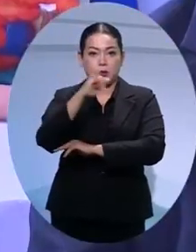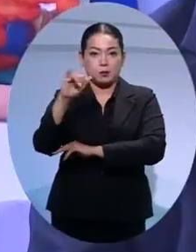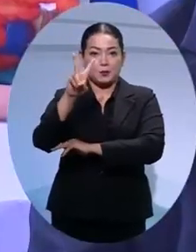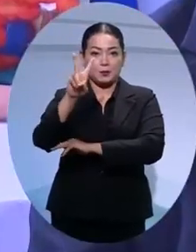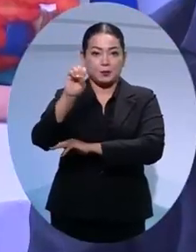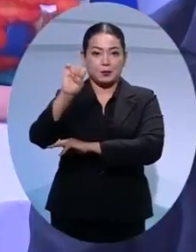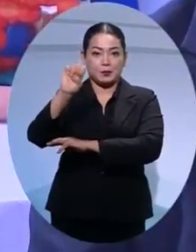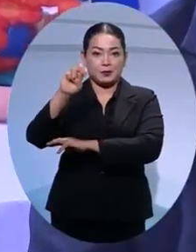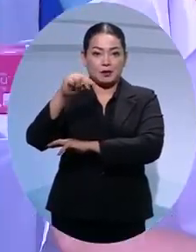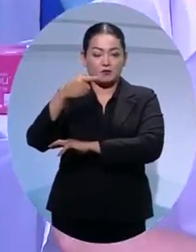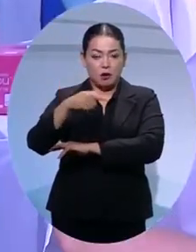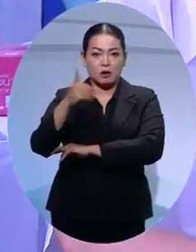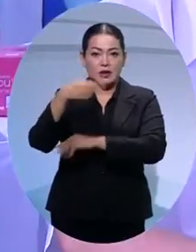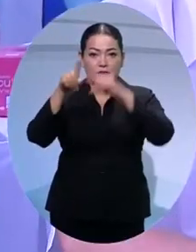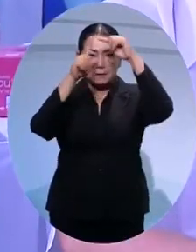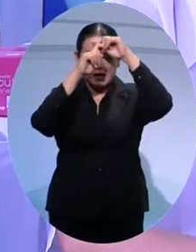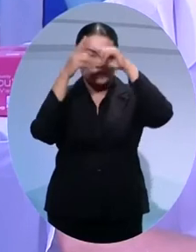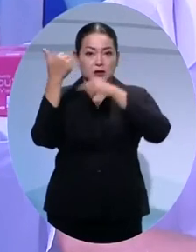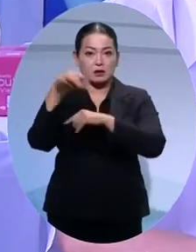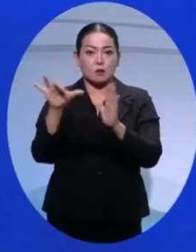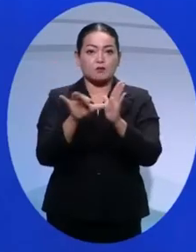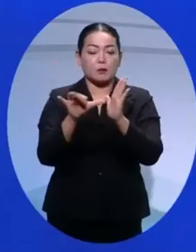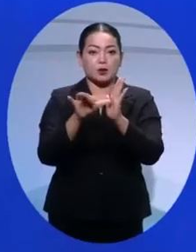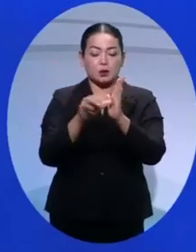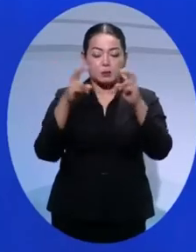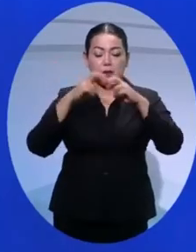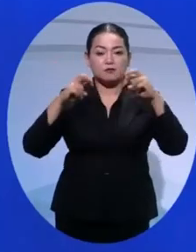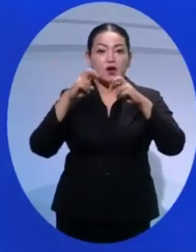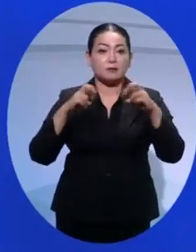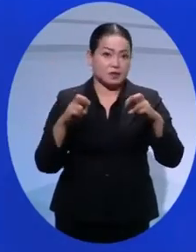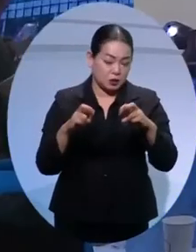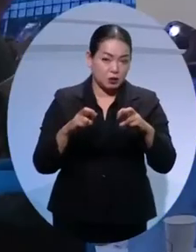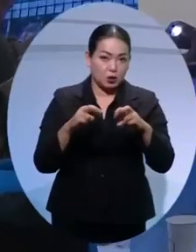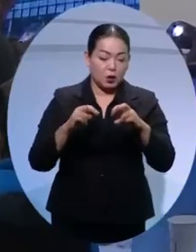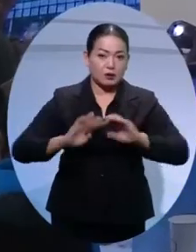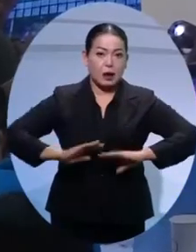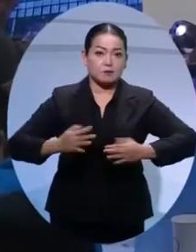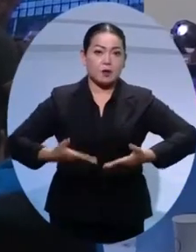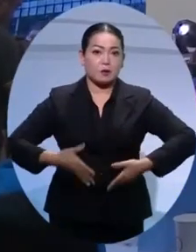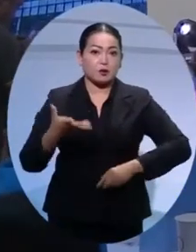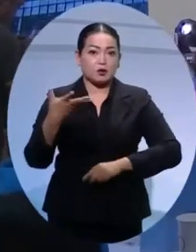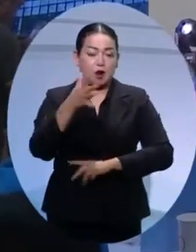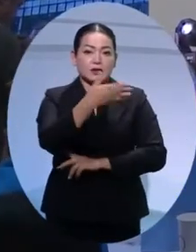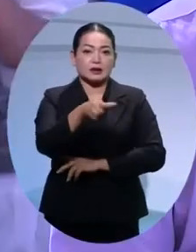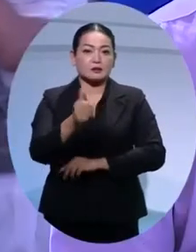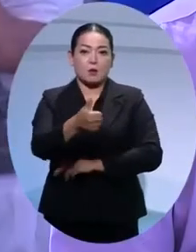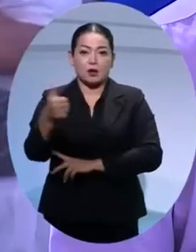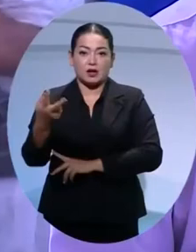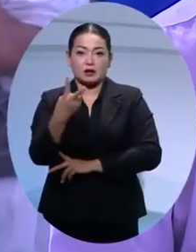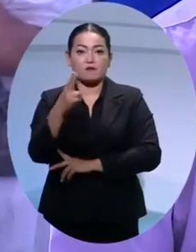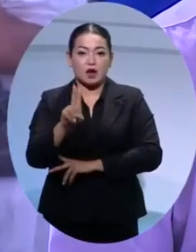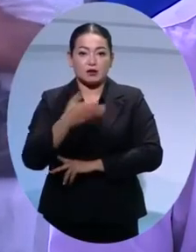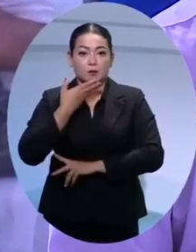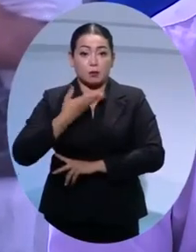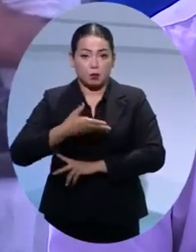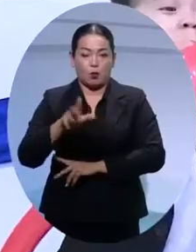chuyên viên phôi học được đi đào tạo tại trung tâm lớn trong và ngoài nước. Đặc biệt, khoa còn có bộ phận nam khoa khám và điều trị chuyên sâu cho